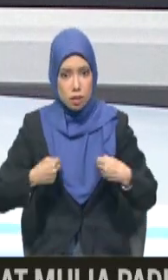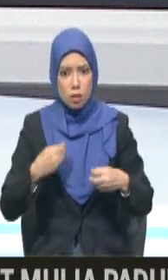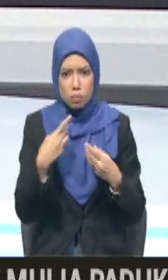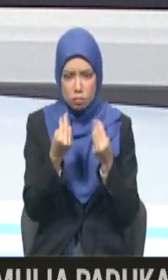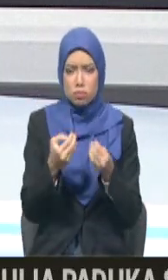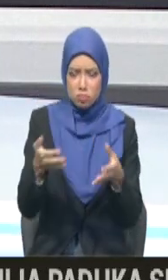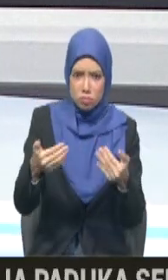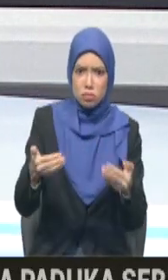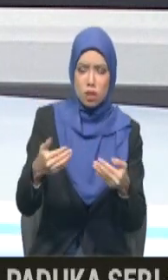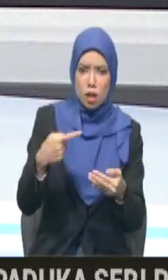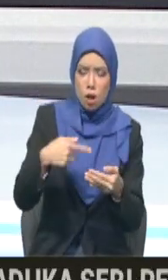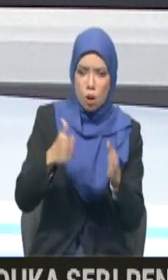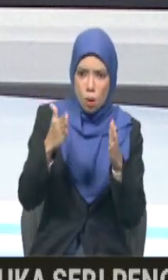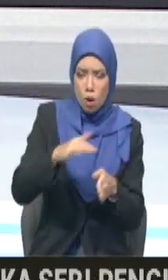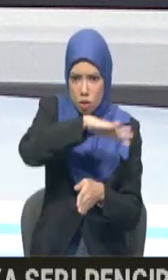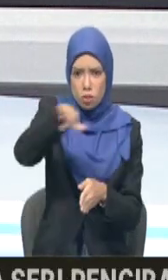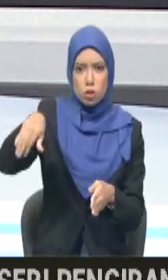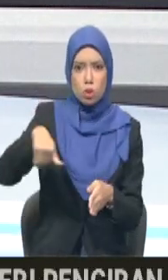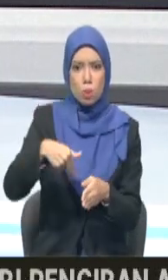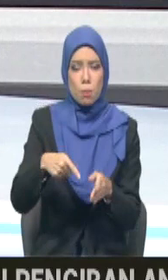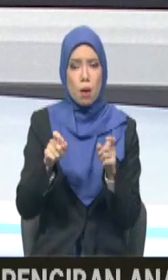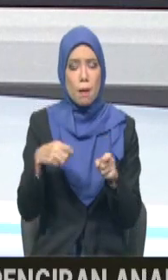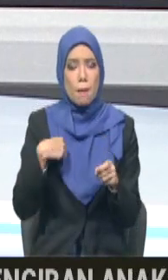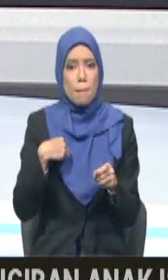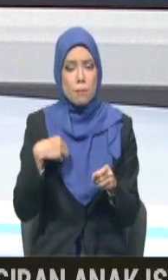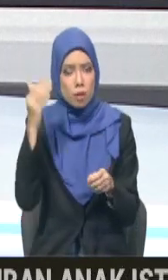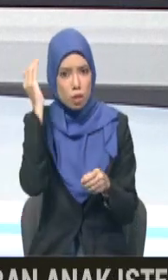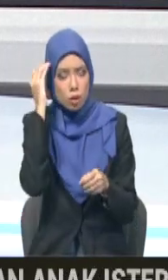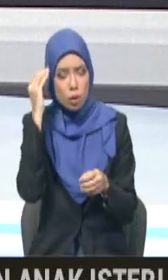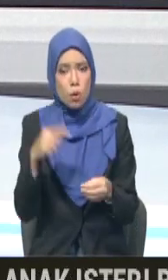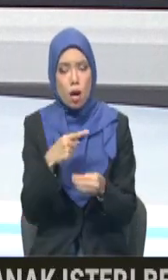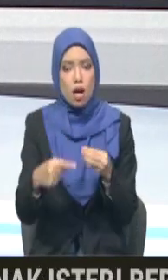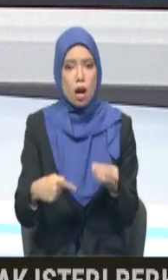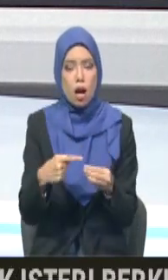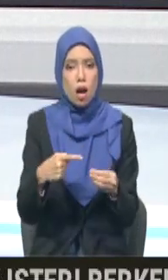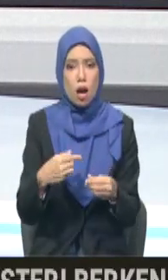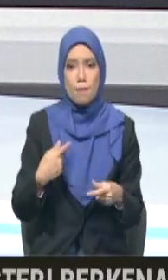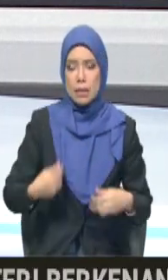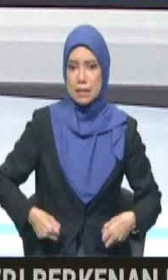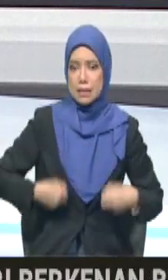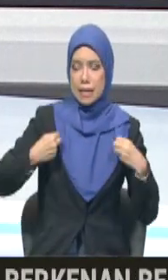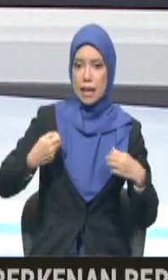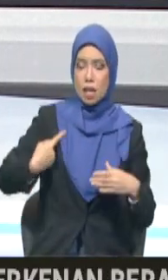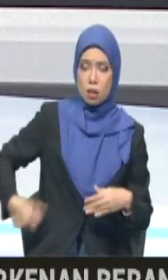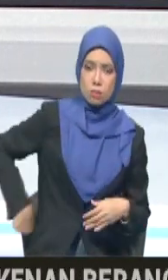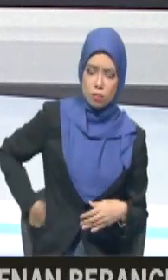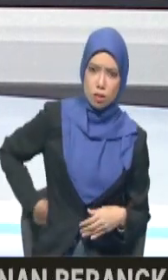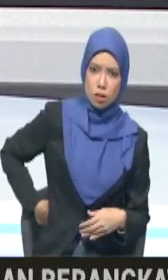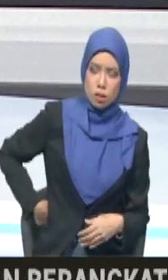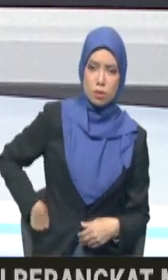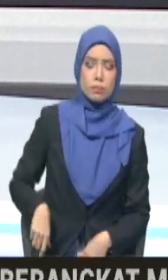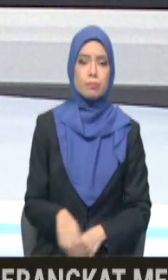ramai untuk memainkan peranan penting dalam mempromosikan kesihatan tulang belakang walaupun mempunyai rawatan